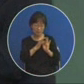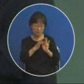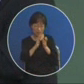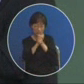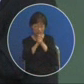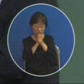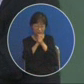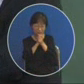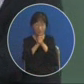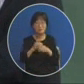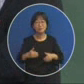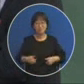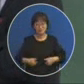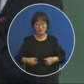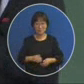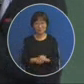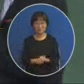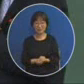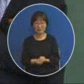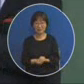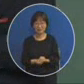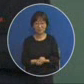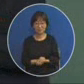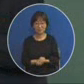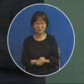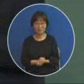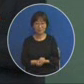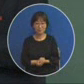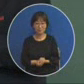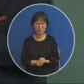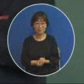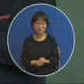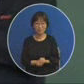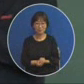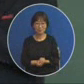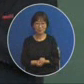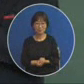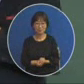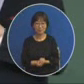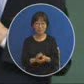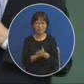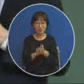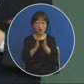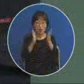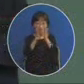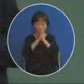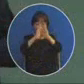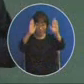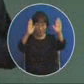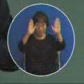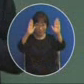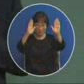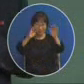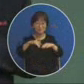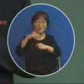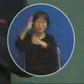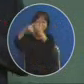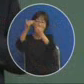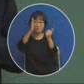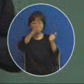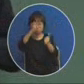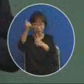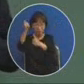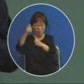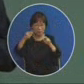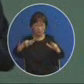constantly remain inside of prayer, then you will be able to make this life masterpiece. 제일 어려울 때 하나님이 지금 명령을 내렸어요. We see in today's passage that